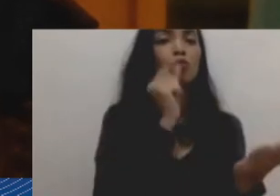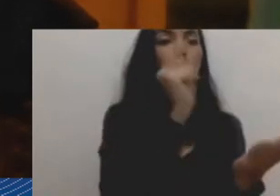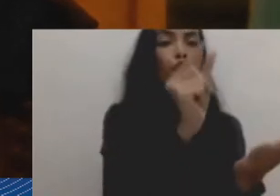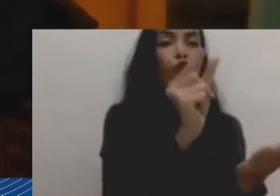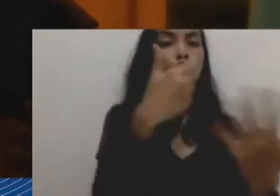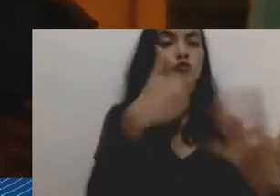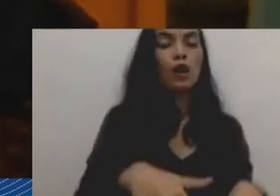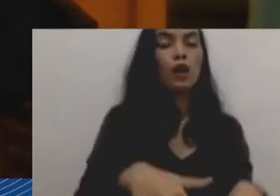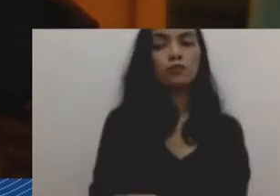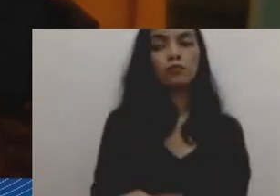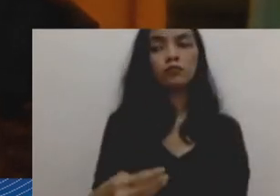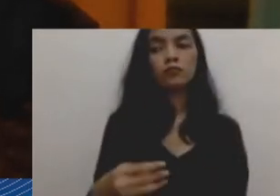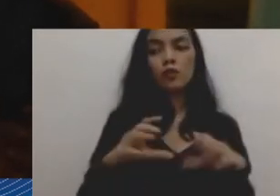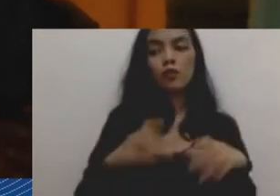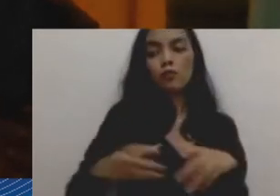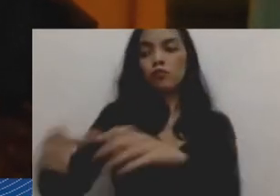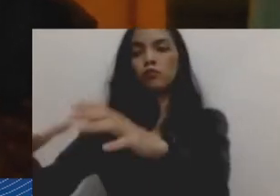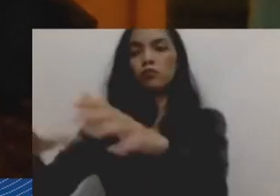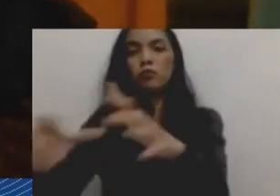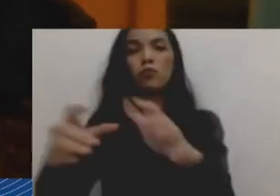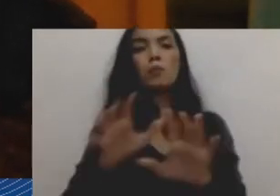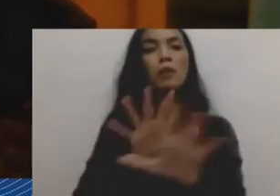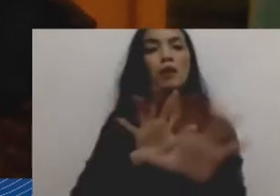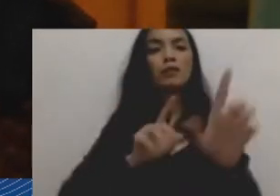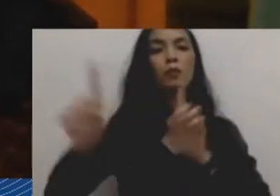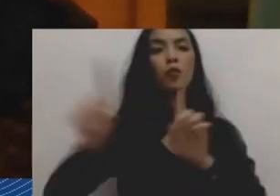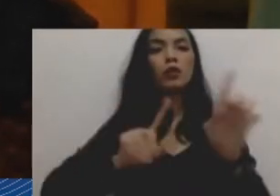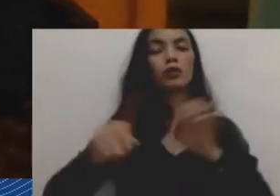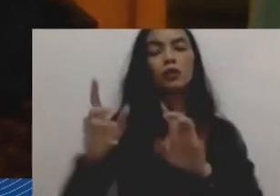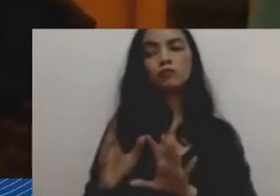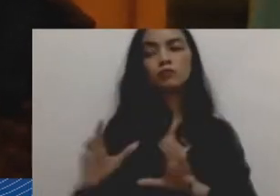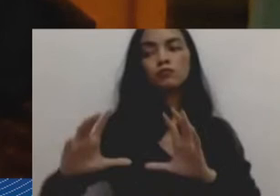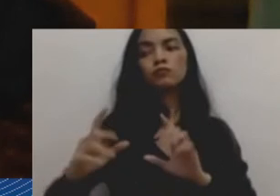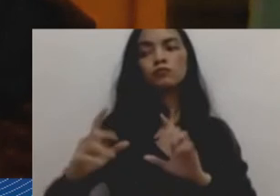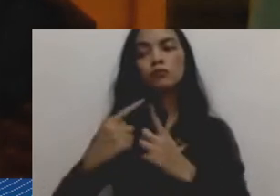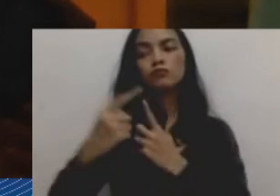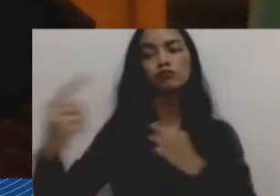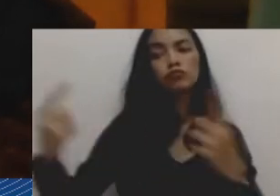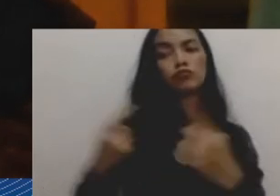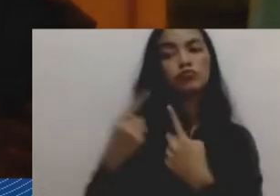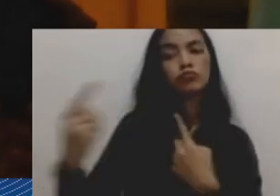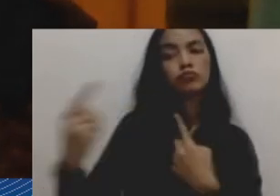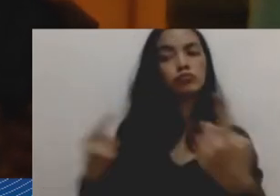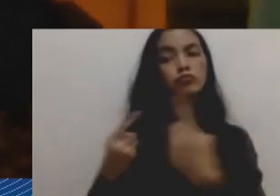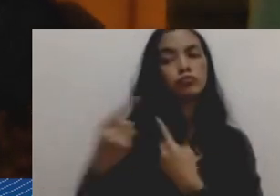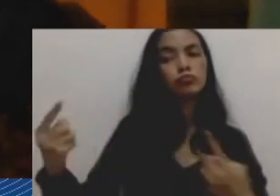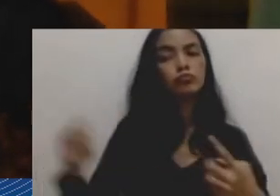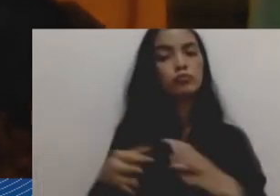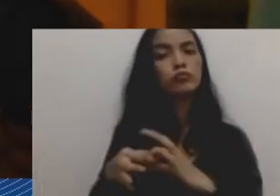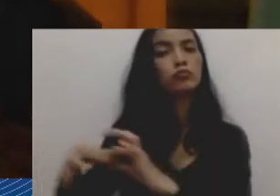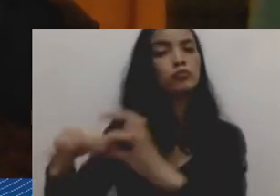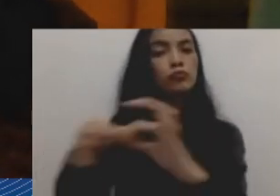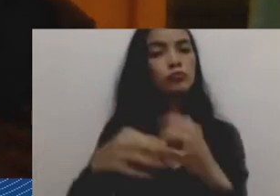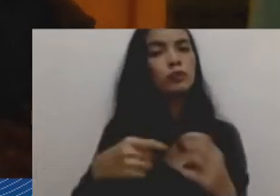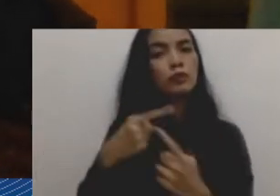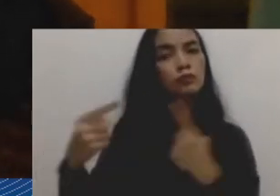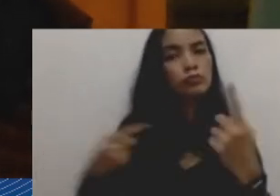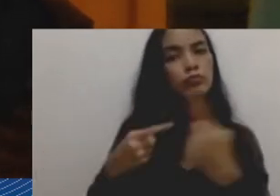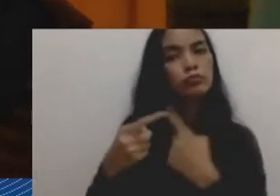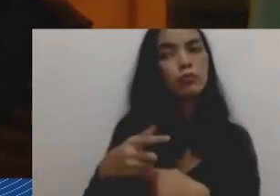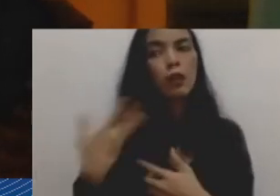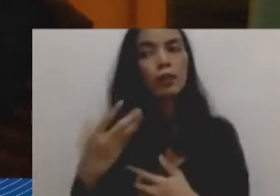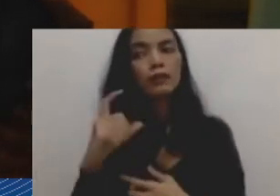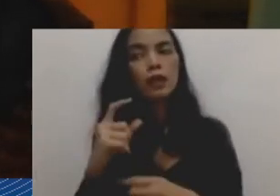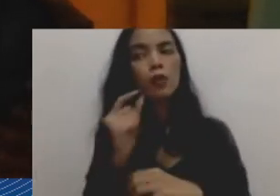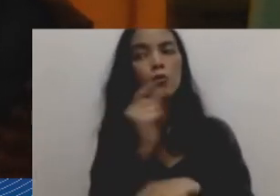membahas bertiga bagaimana undang-undang ini akan kita usulkan gitu, mungkin pemaparannya, kontennya, dan